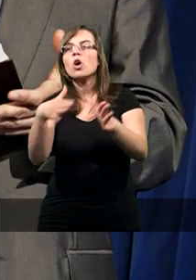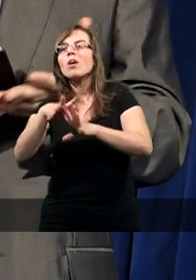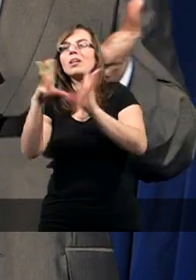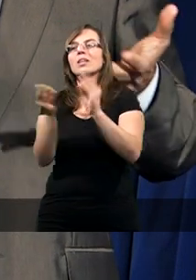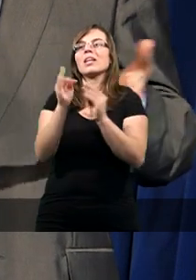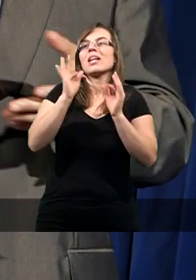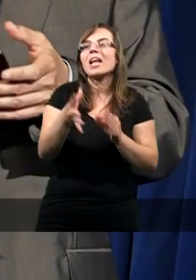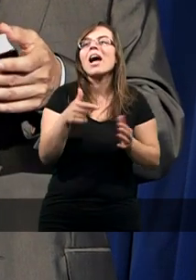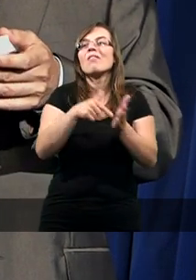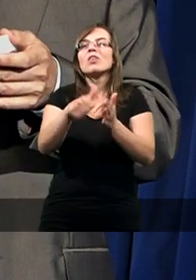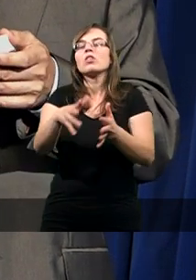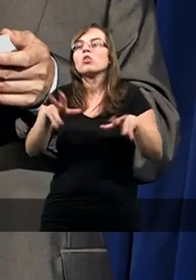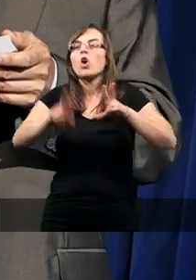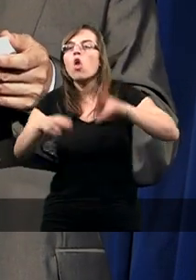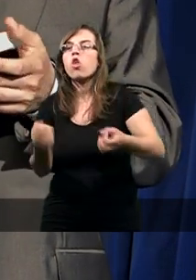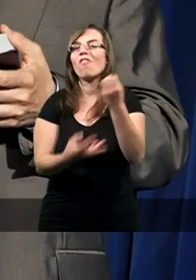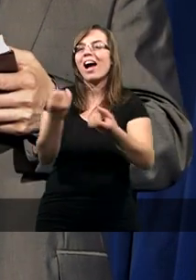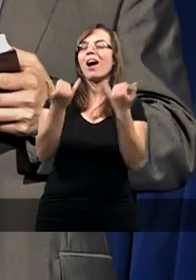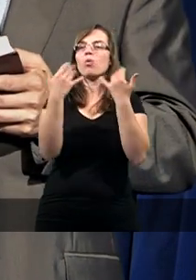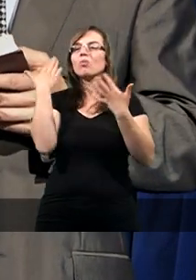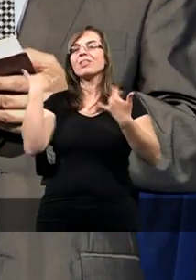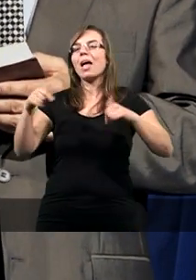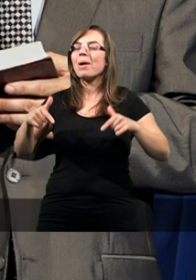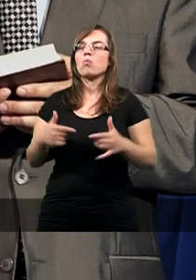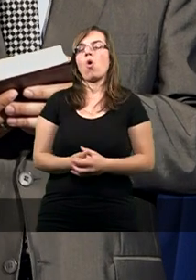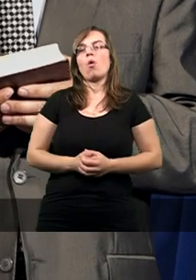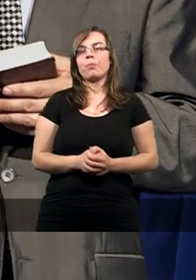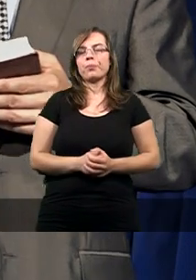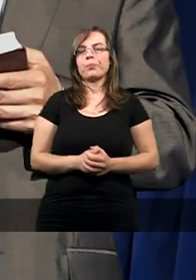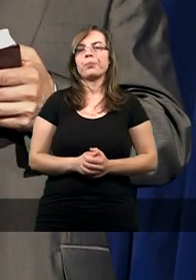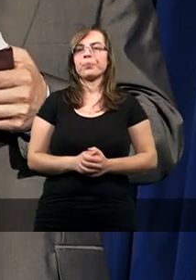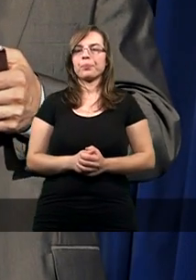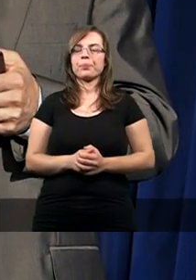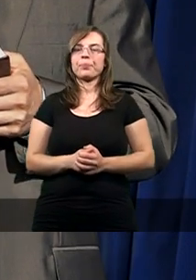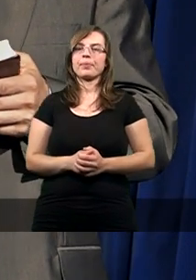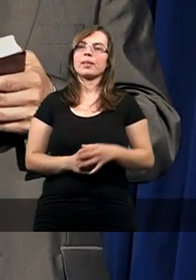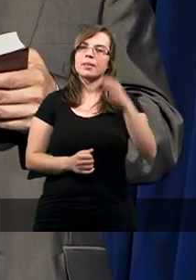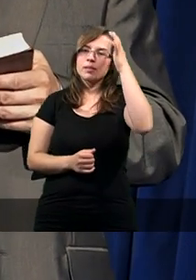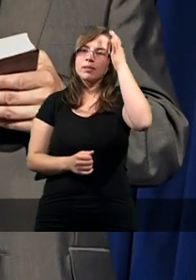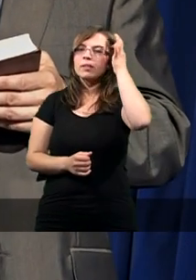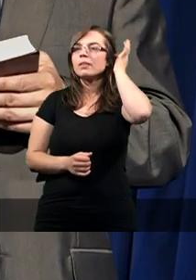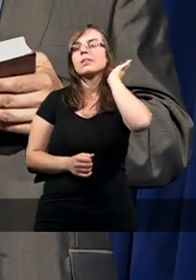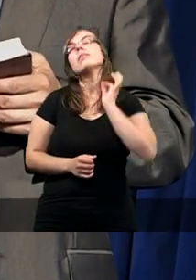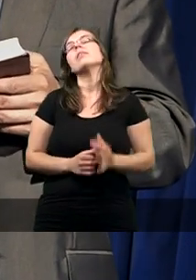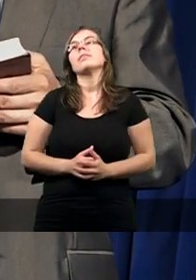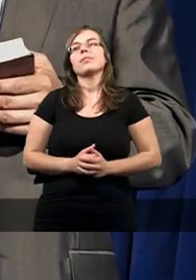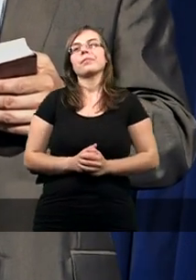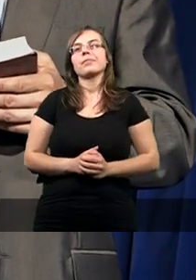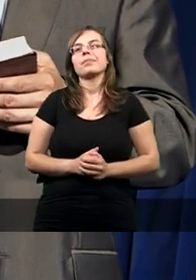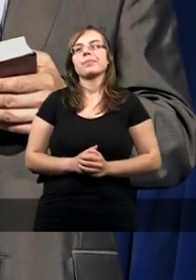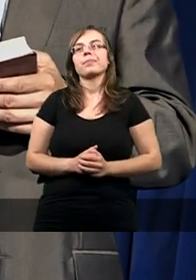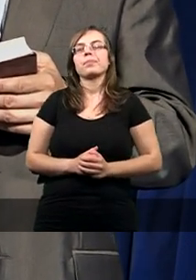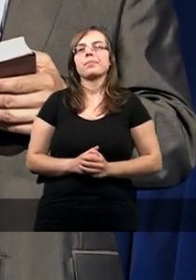przygotować. Tak się wtedy nie gotowało. But instead she had to work hard and she came to Jesus and she says,